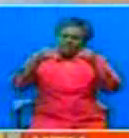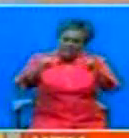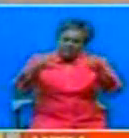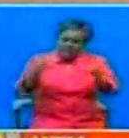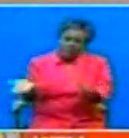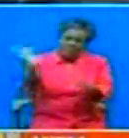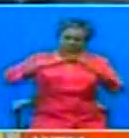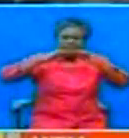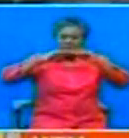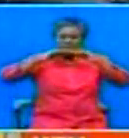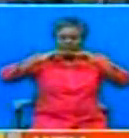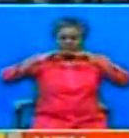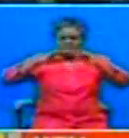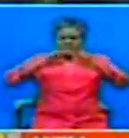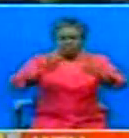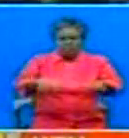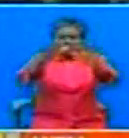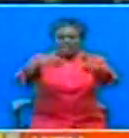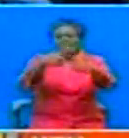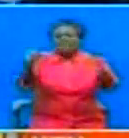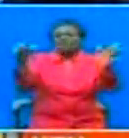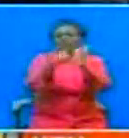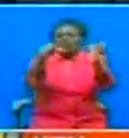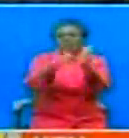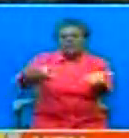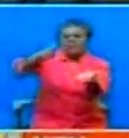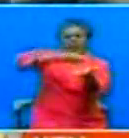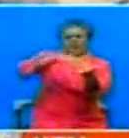kurejesha utulivu ila maji yaliendelea kuzidi unga.